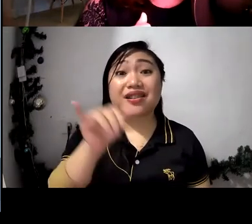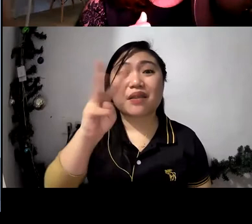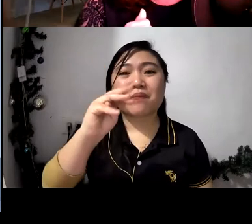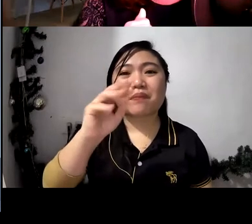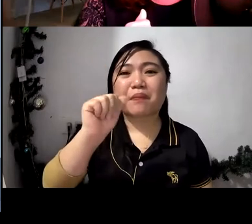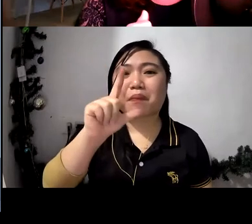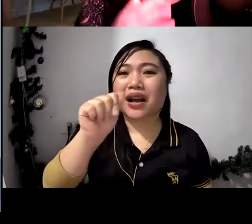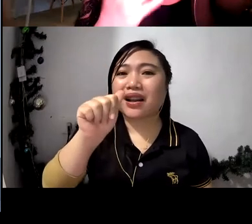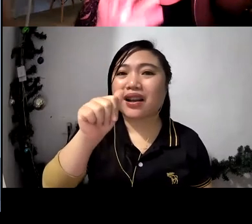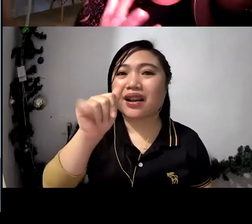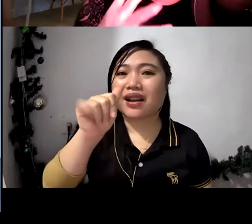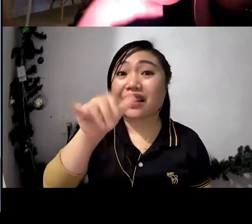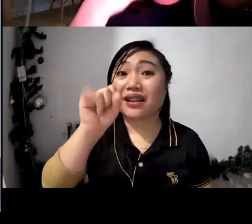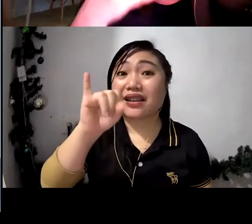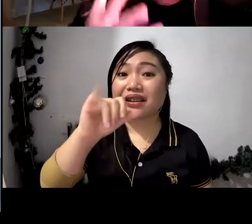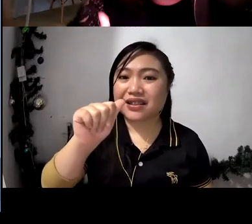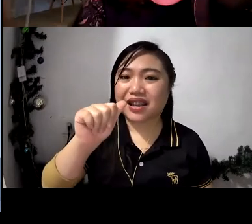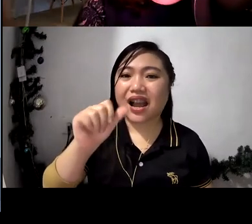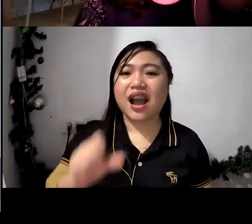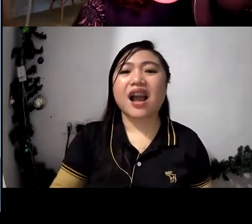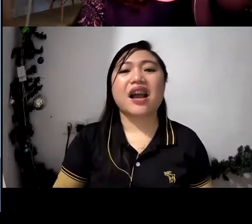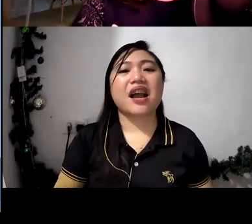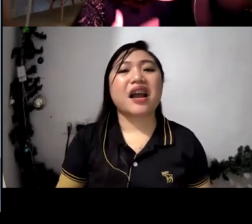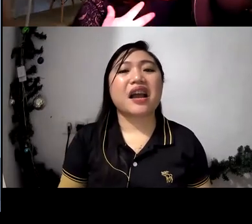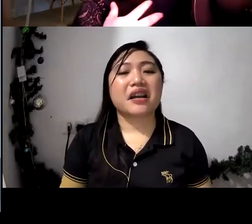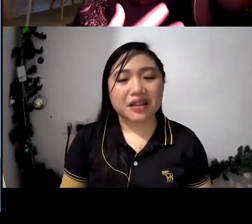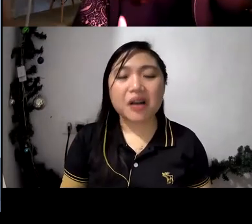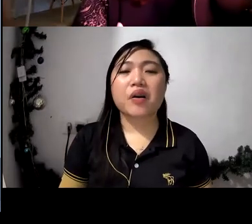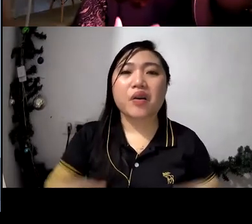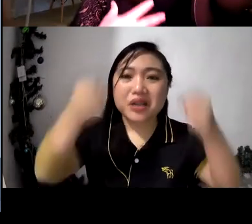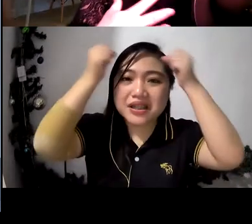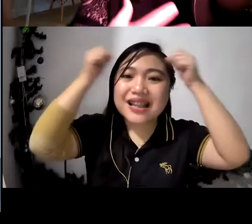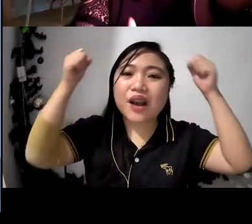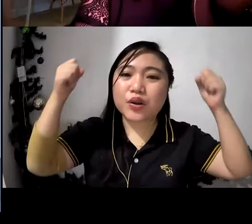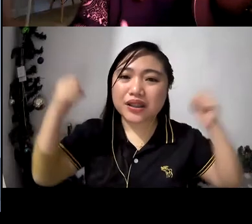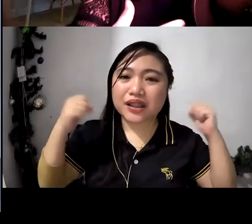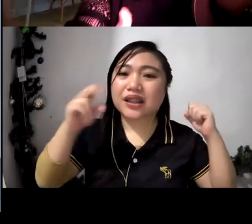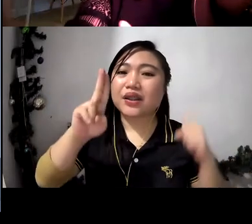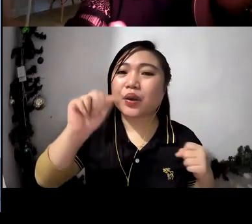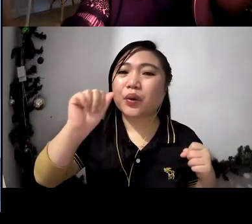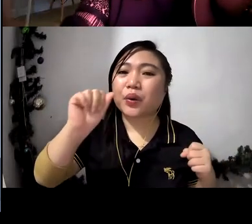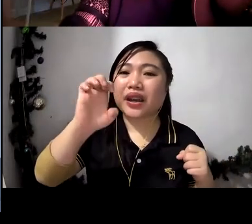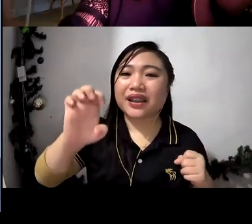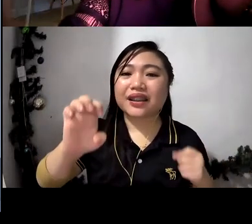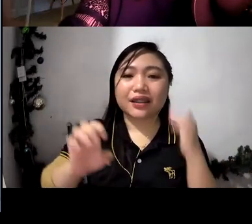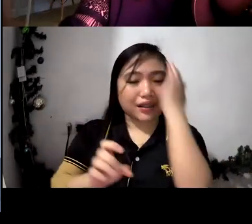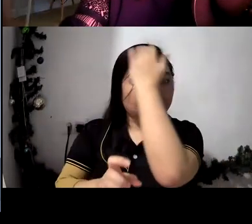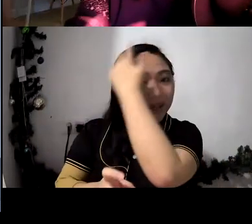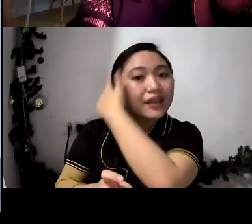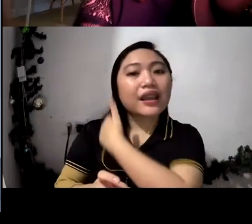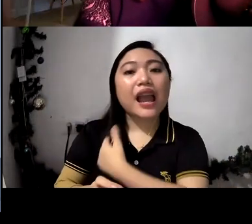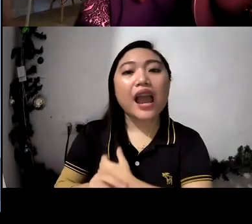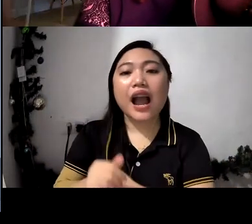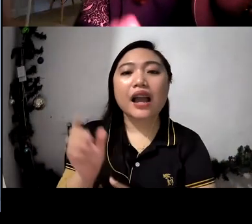no? Saudi, Middle East, no? So people sometimes came out, you know, as queer, not labeled, no?